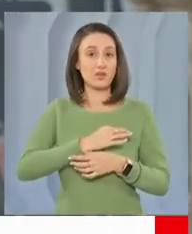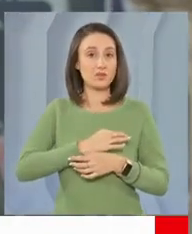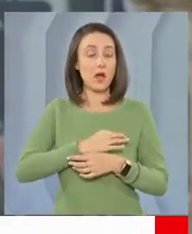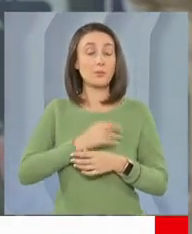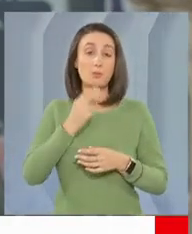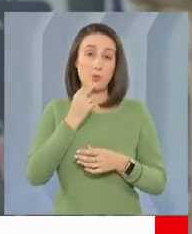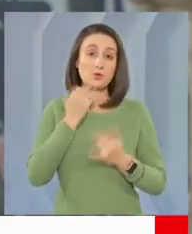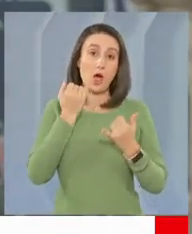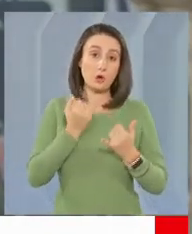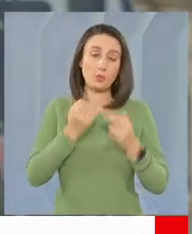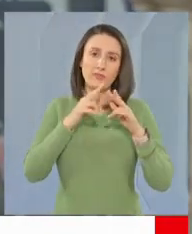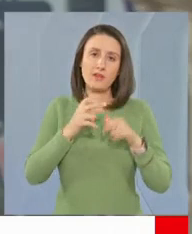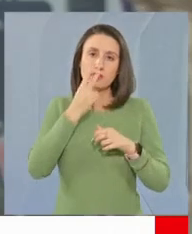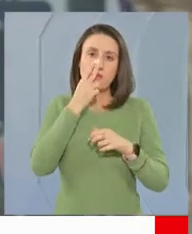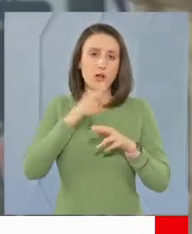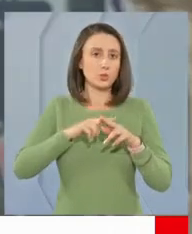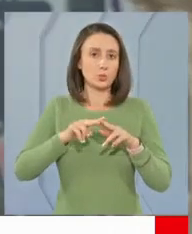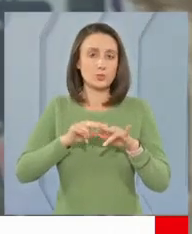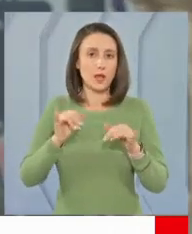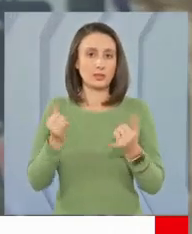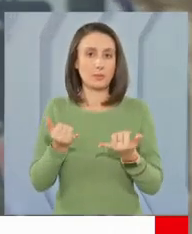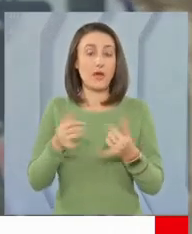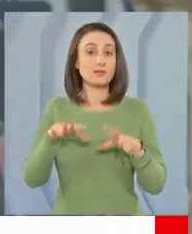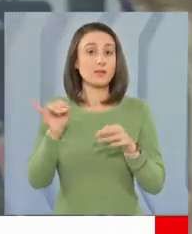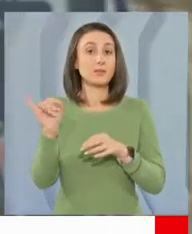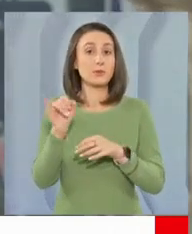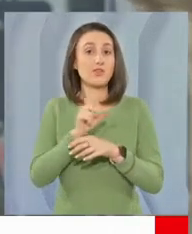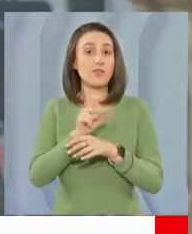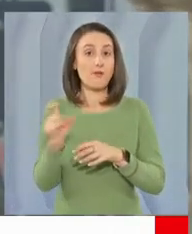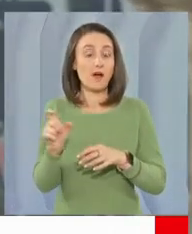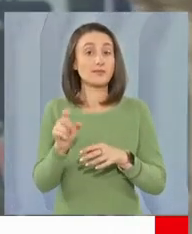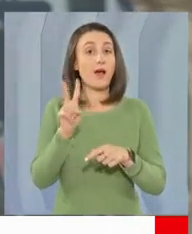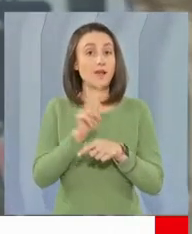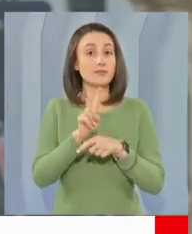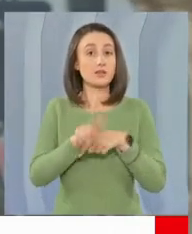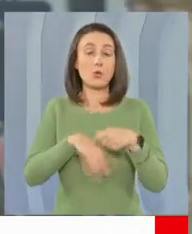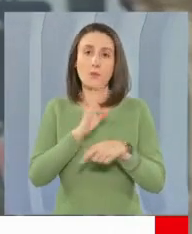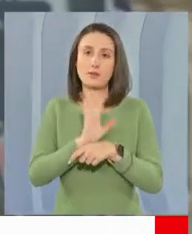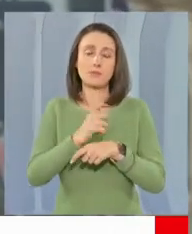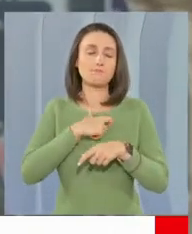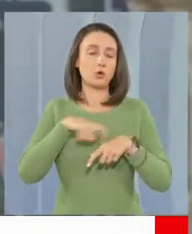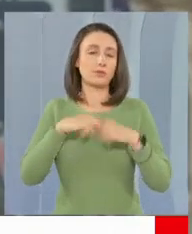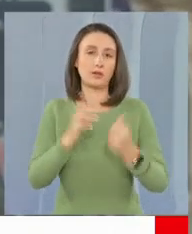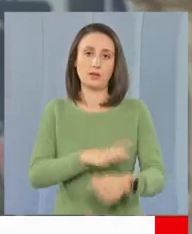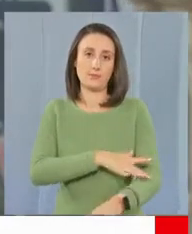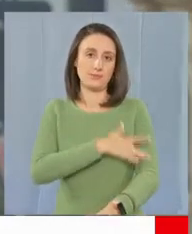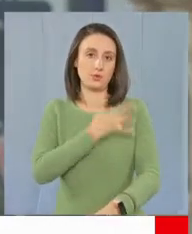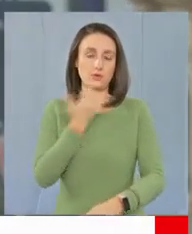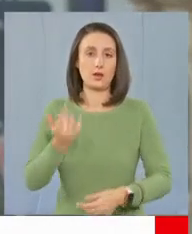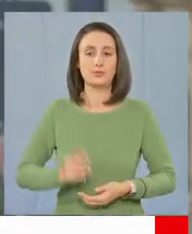acum pentru a pune cap La cap informațiile și pentru a găsi făptașul atenție urmează detalii Cum puternic impact